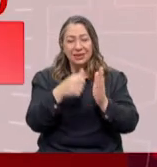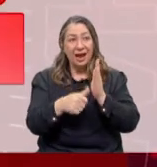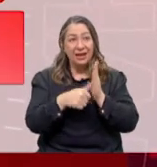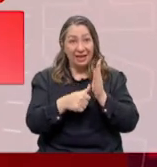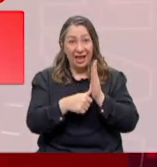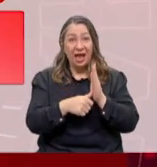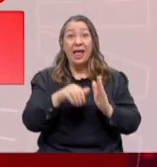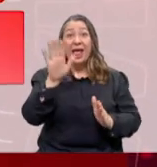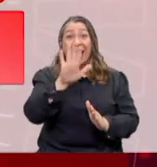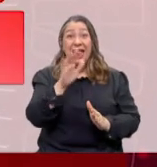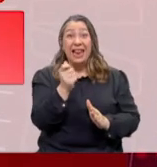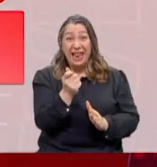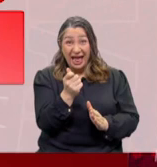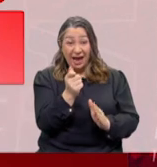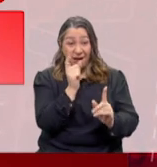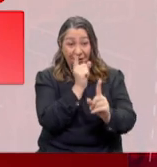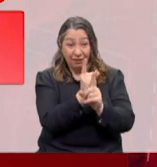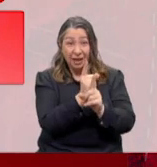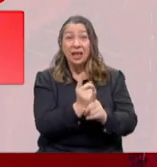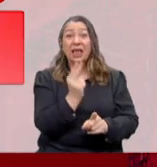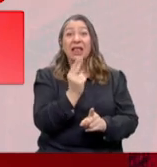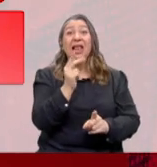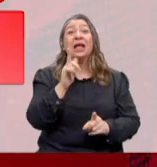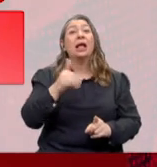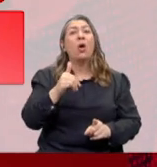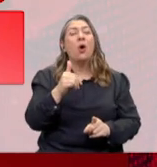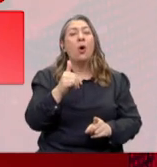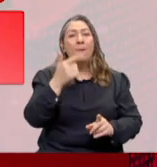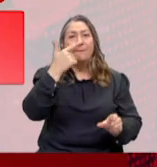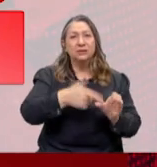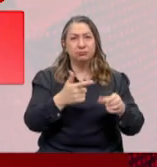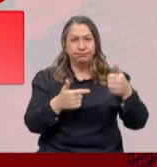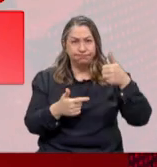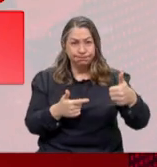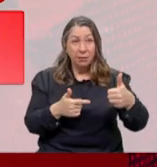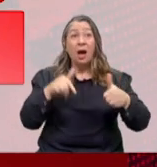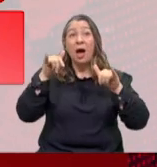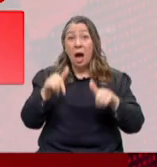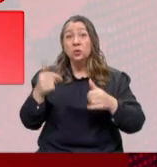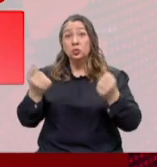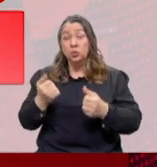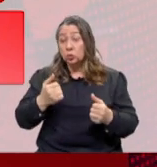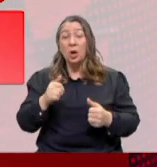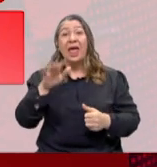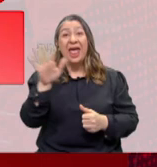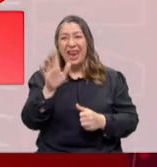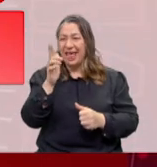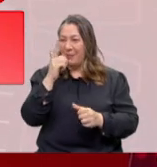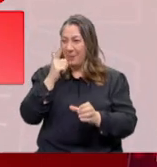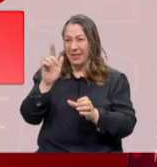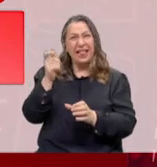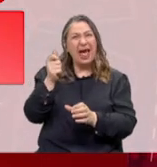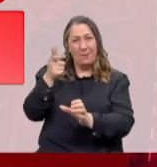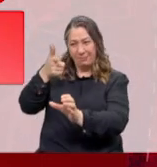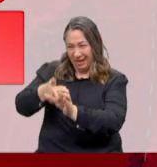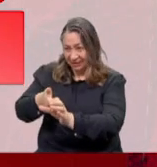tarihlerde 50 liranın karşılığında 7 litre benzin alırken aynı sürücü bugün 50 liranın